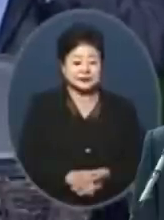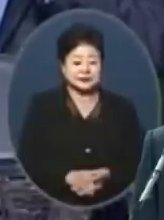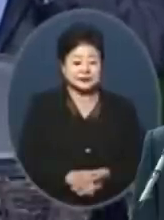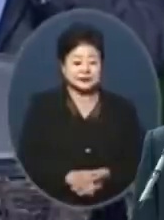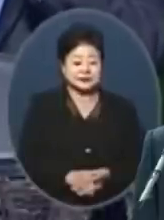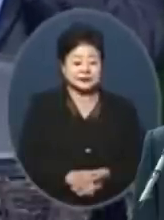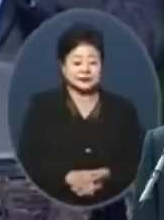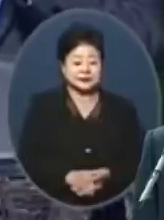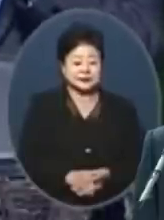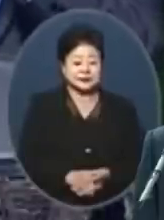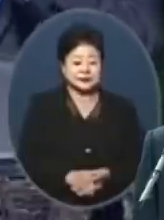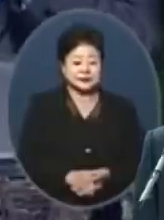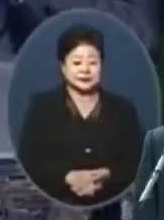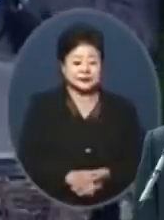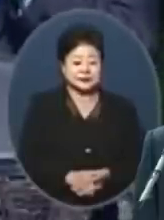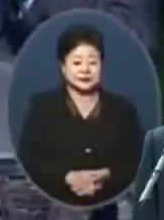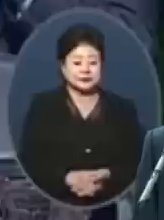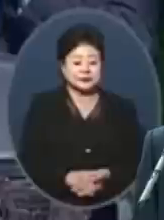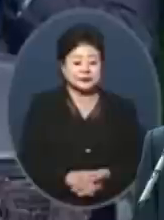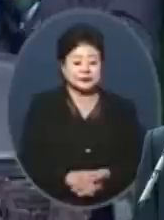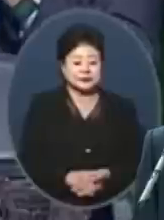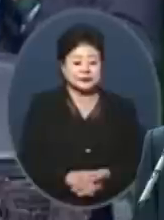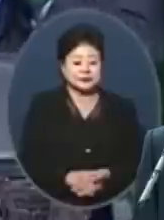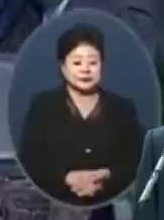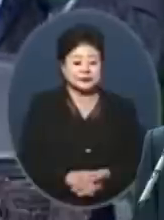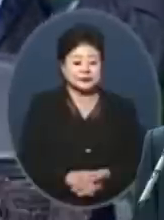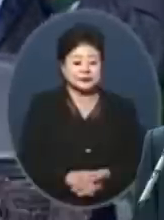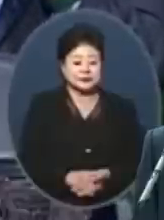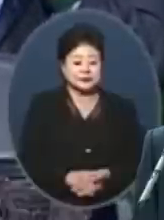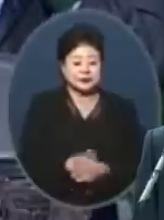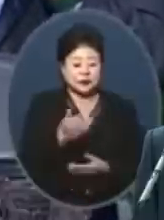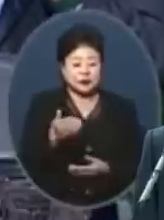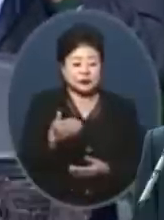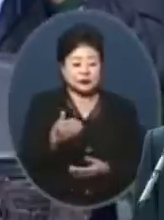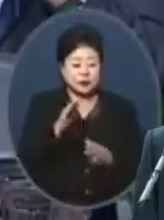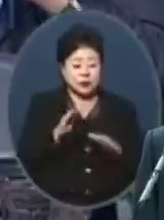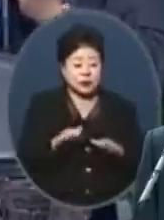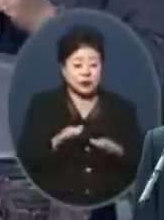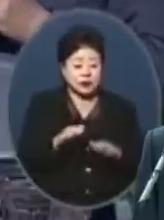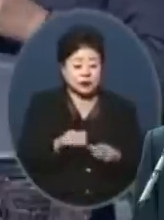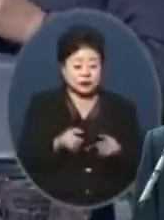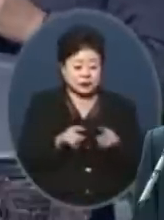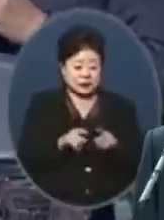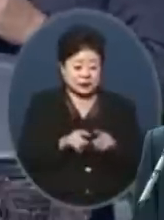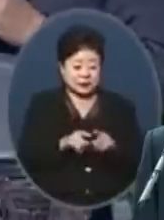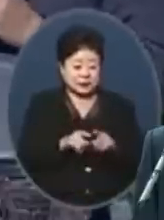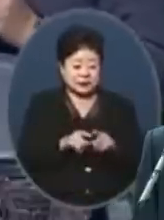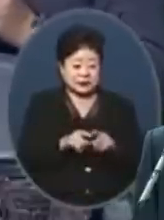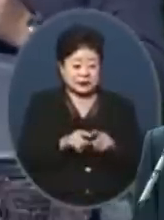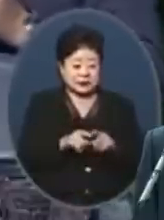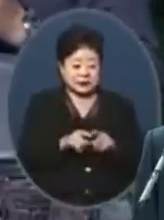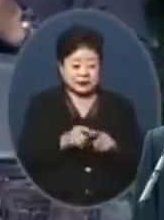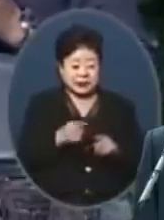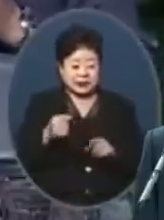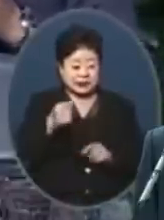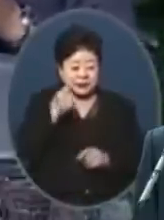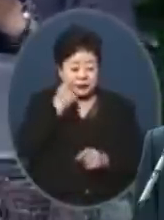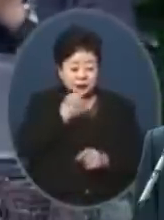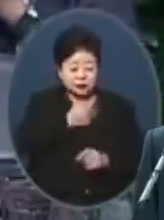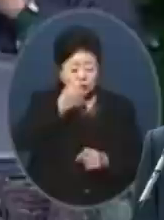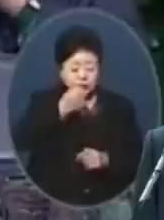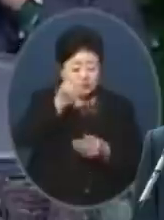and became the second most powerful man in Egypt. 여러분, 제가 오늘 여러분에게 빼앗길 수 없는